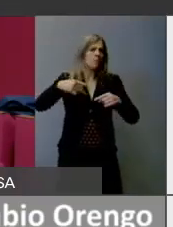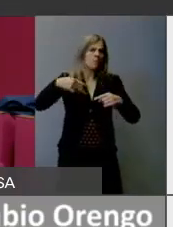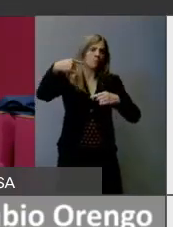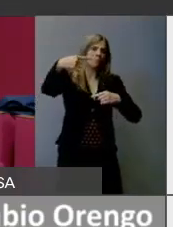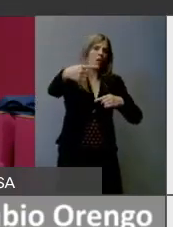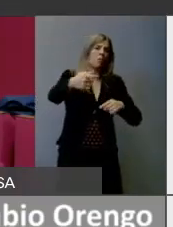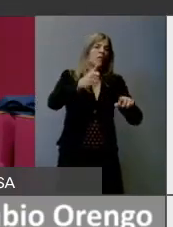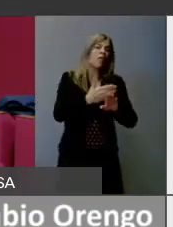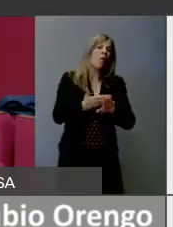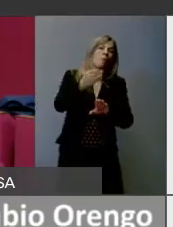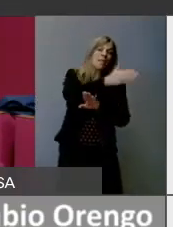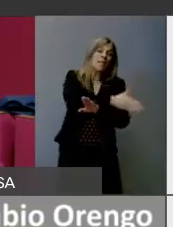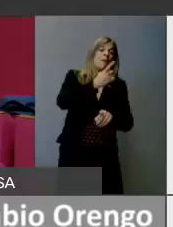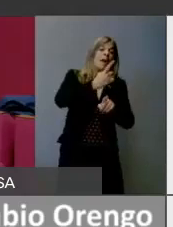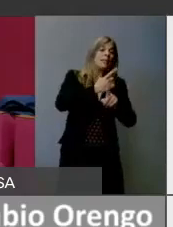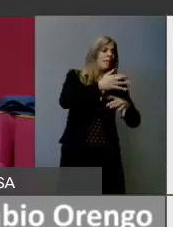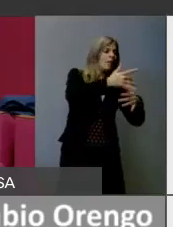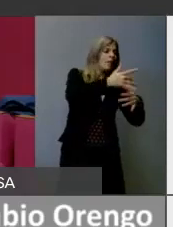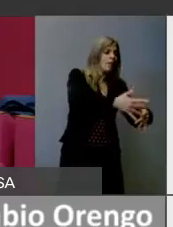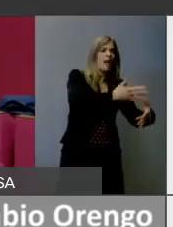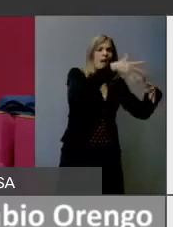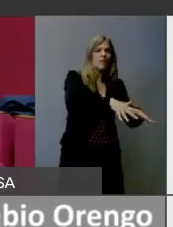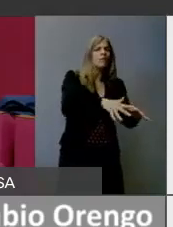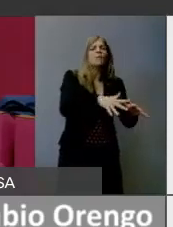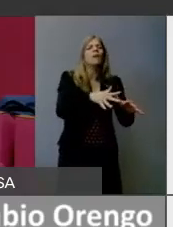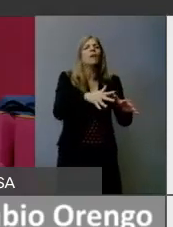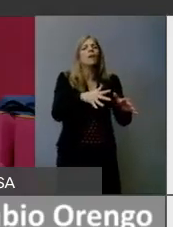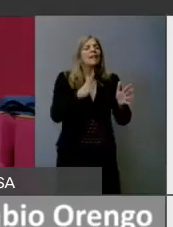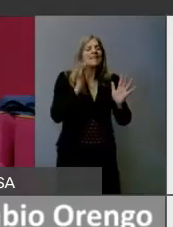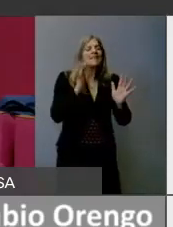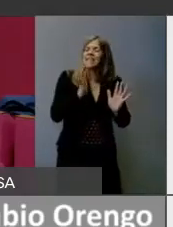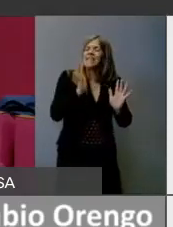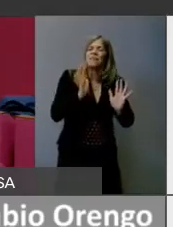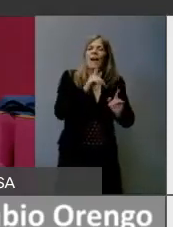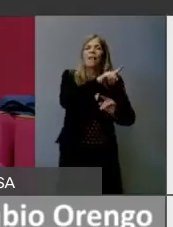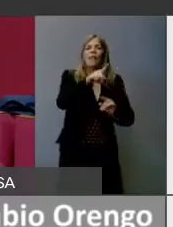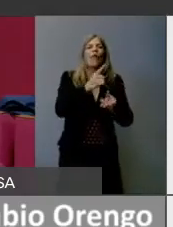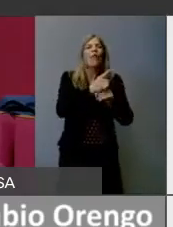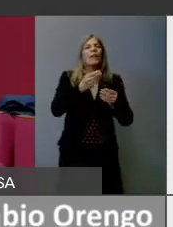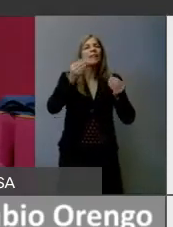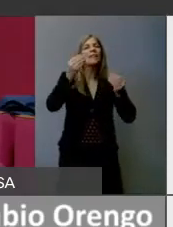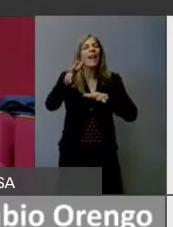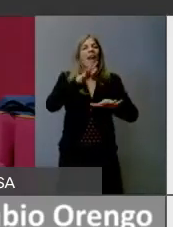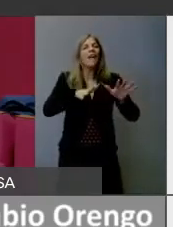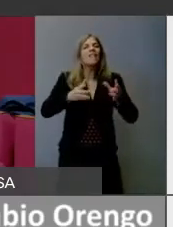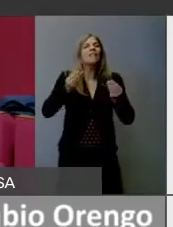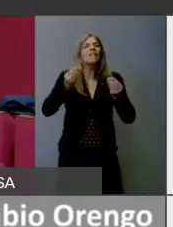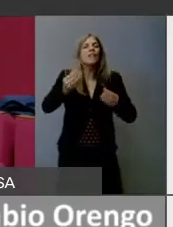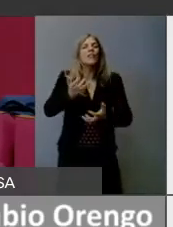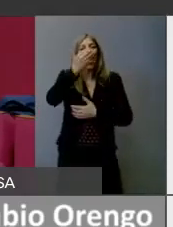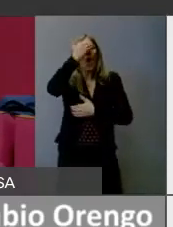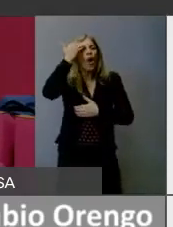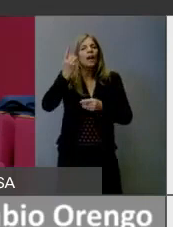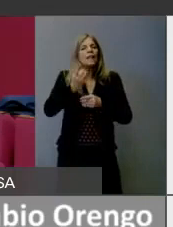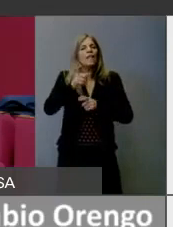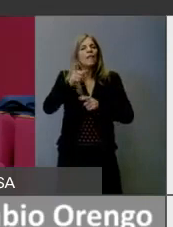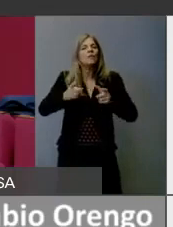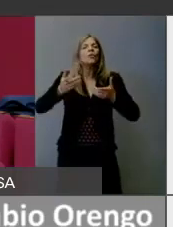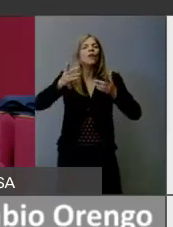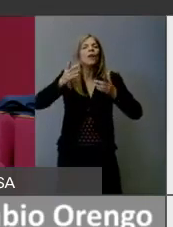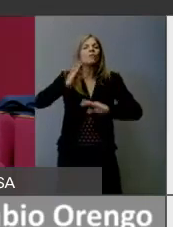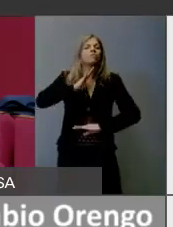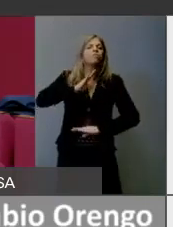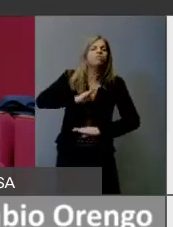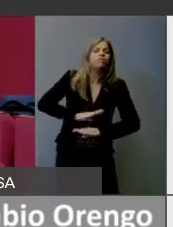essere completato, ma dovete tranquillizzare. Io non so se il dialogo che auspichiamo da sempre, perché noi siamo cresciuti a pane